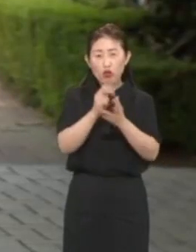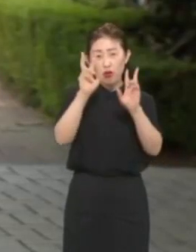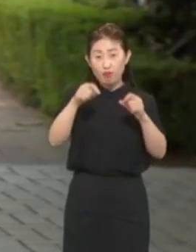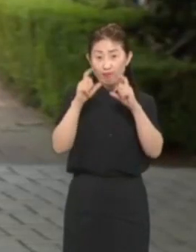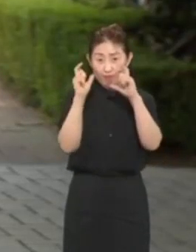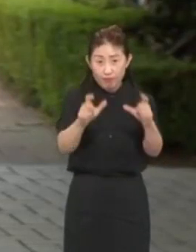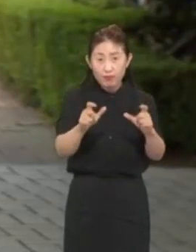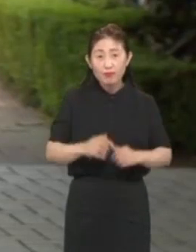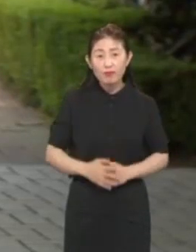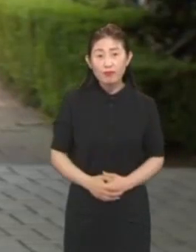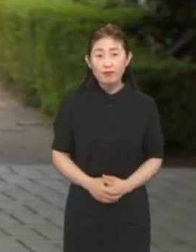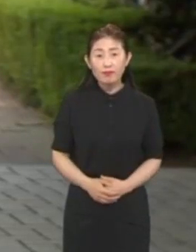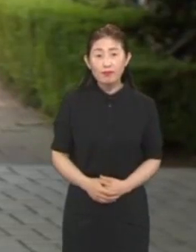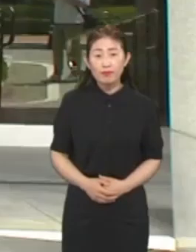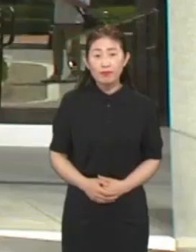선고했습니다